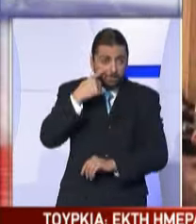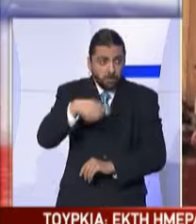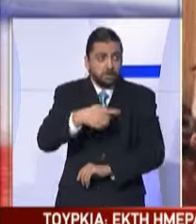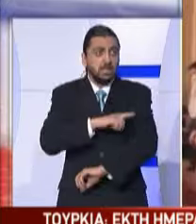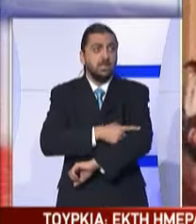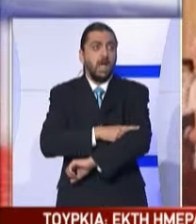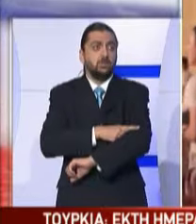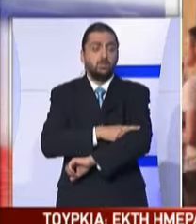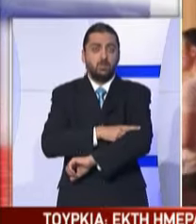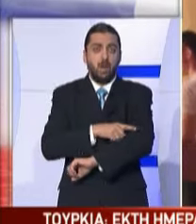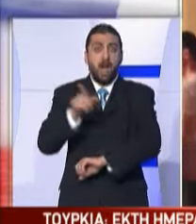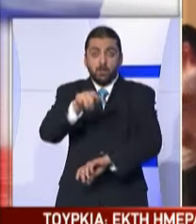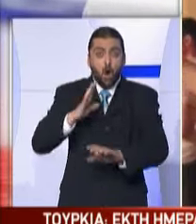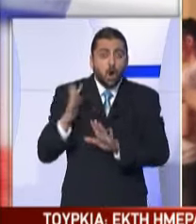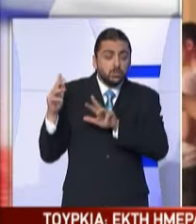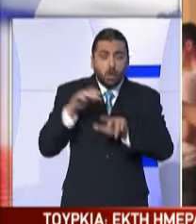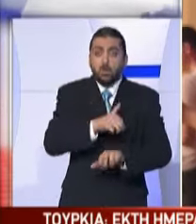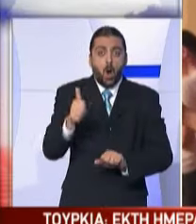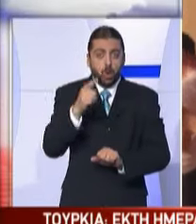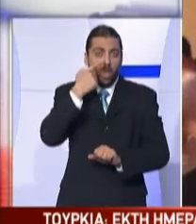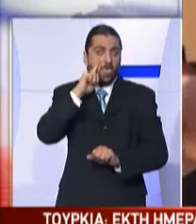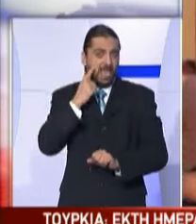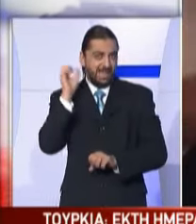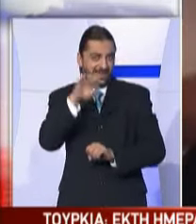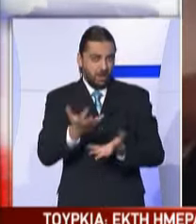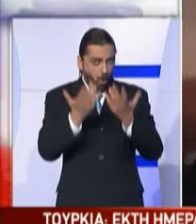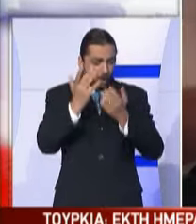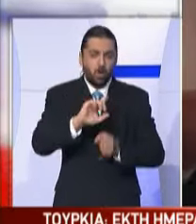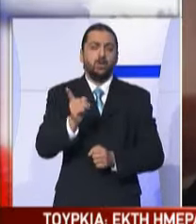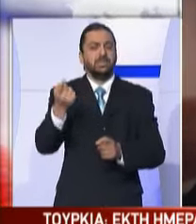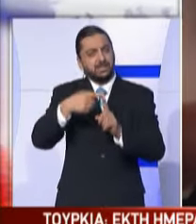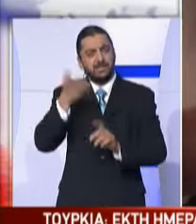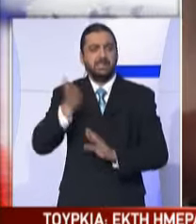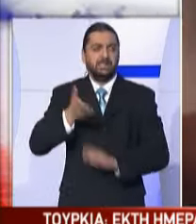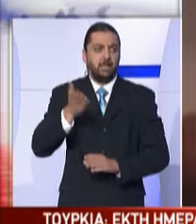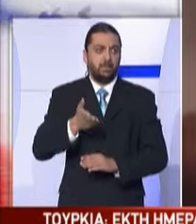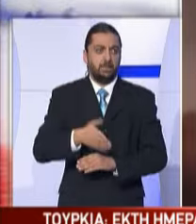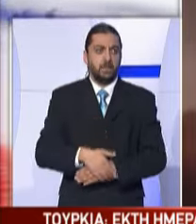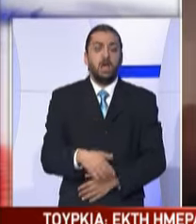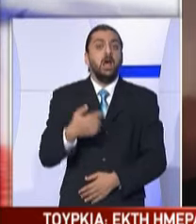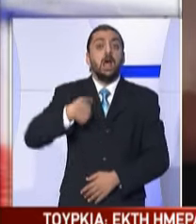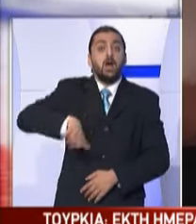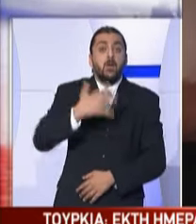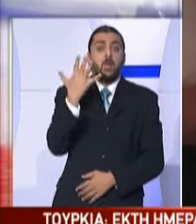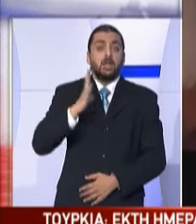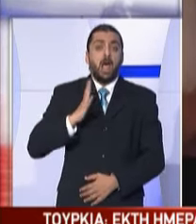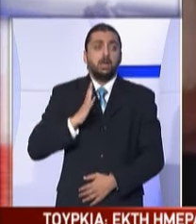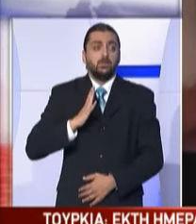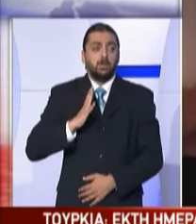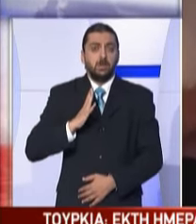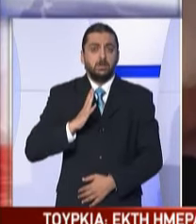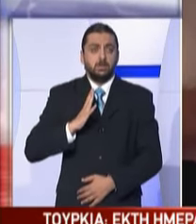Bunun biber gazından farklı bir şey olabileceğinden şüpheleniyoruz buradaki bütün ekipler olarak. 5 kişi kadar, 100'e bir tane ne kadar polis varsa onun arasında